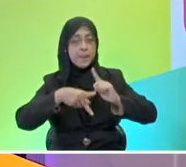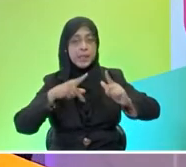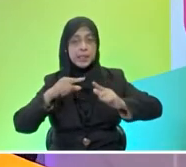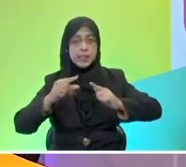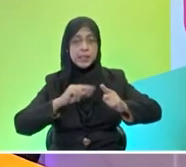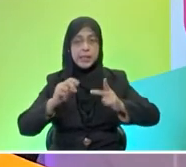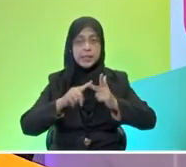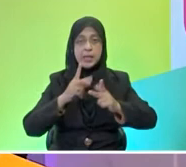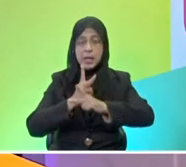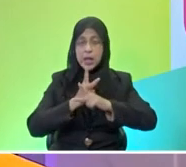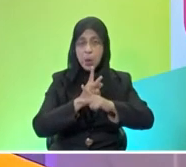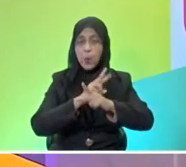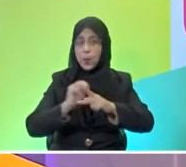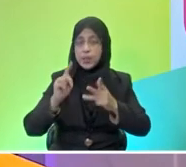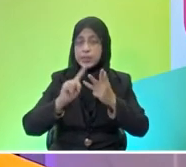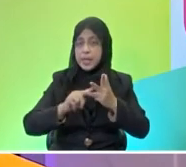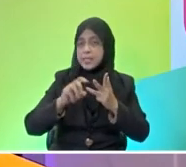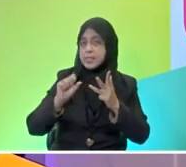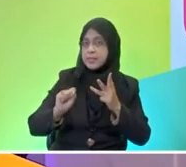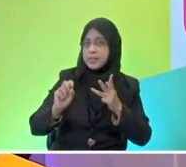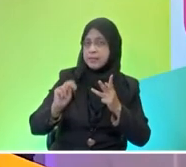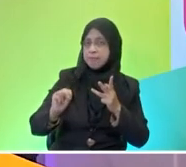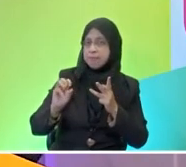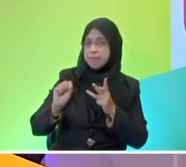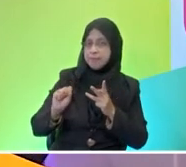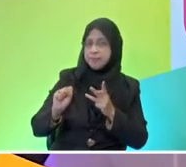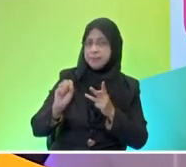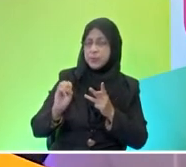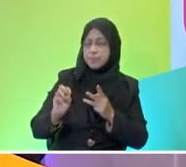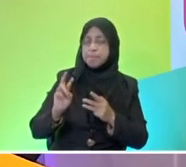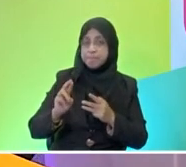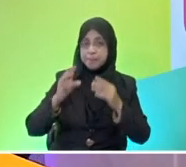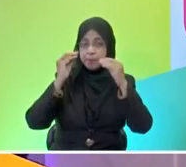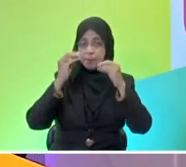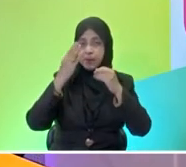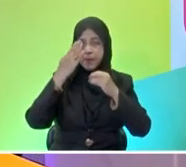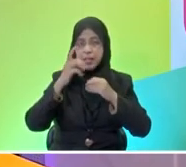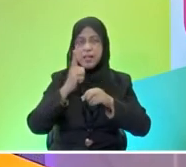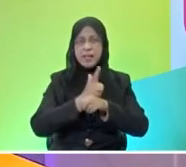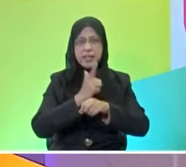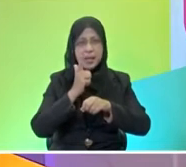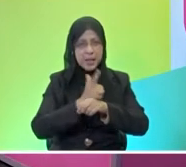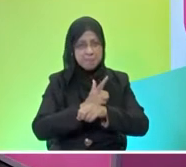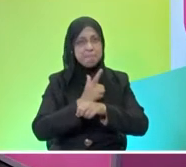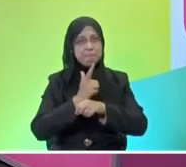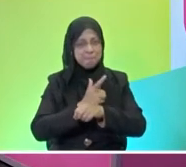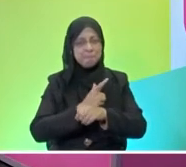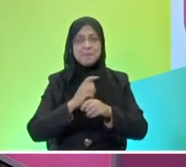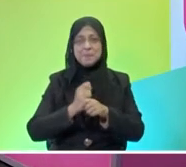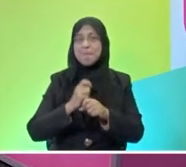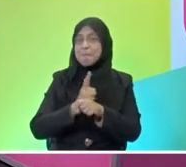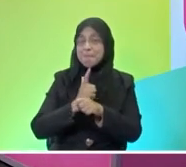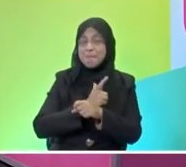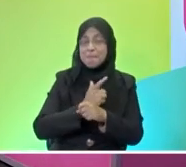kawalan dan juga senset nah jadi saya guna bagi satu latihanlah kepada Hani anak bagi